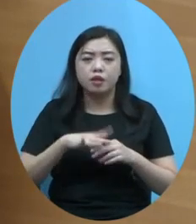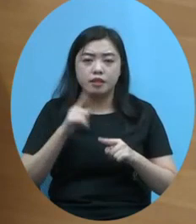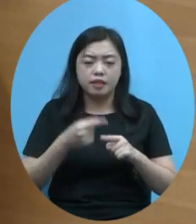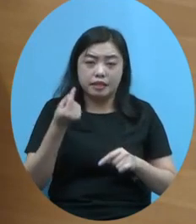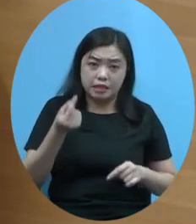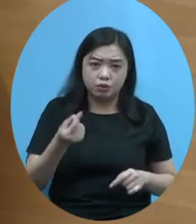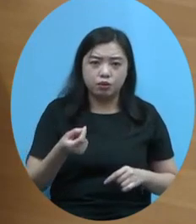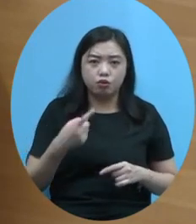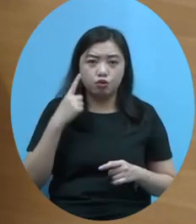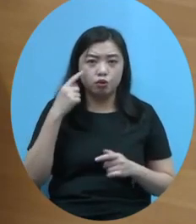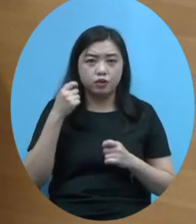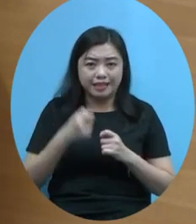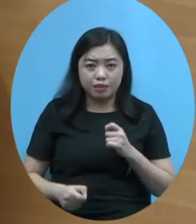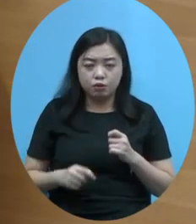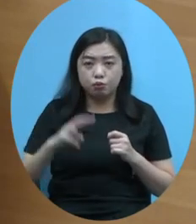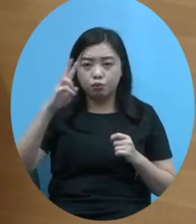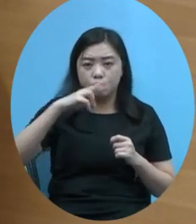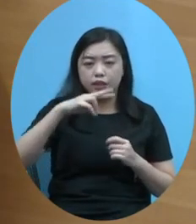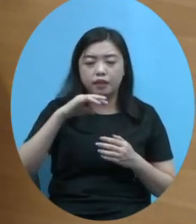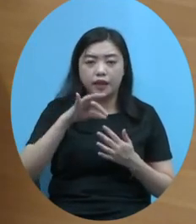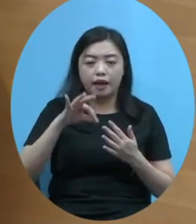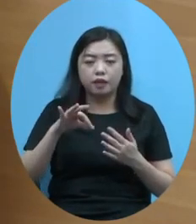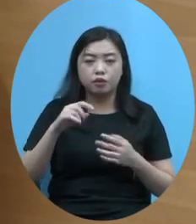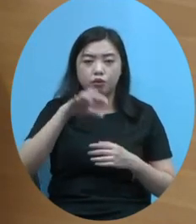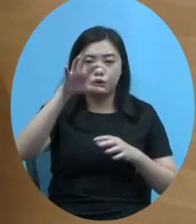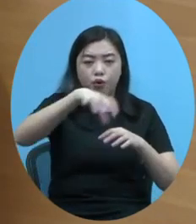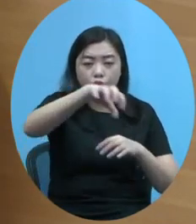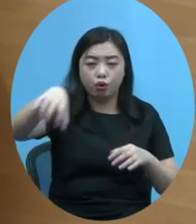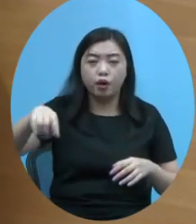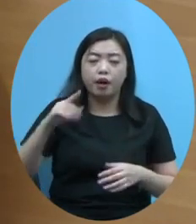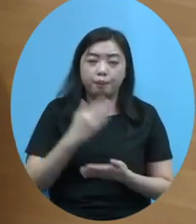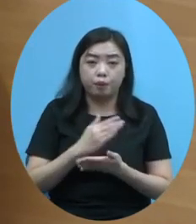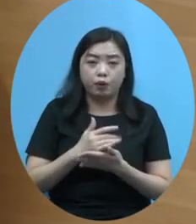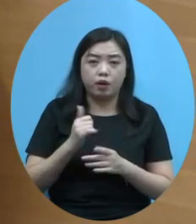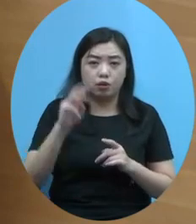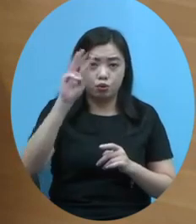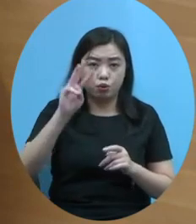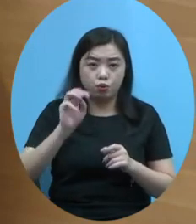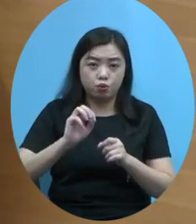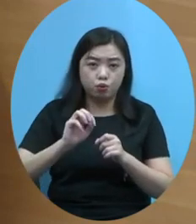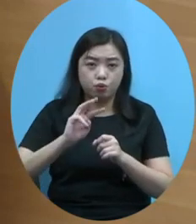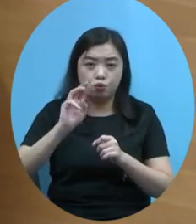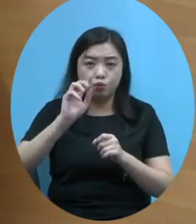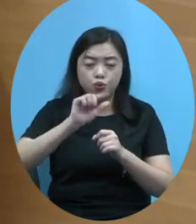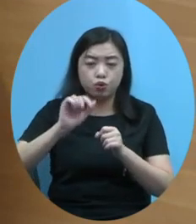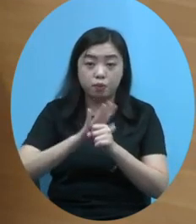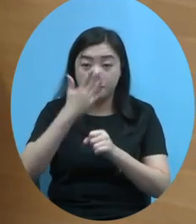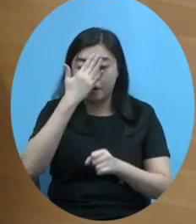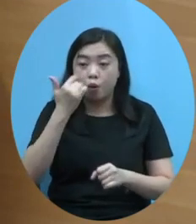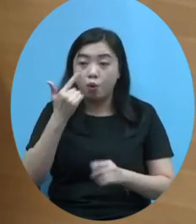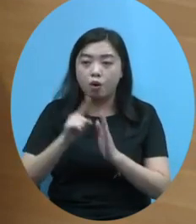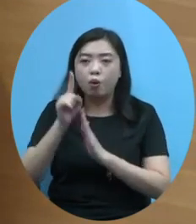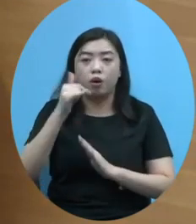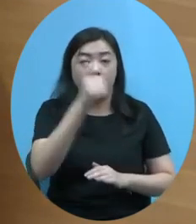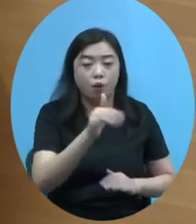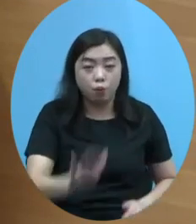實了解嗰、那個。每日揀區嗰個準則係同嗰個係污水指數高啊，定還是係相對高就會封咧？